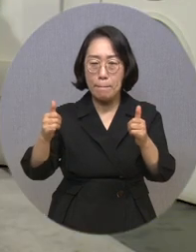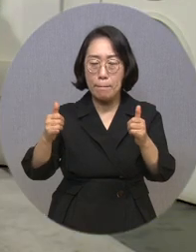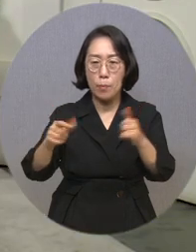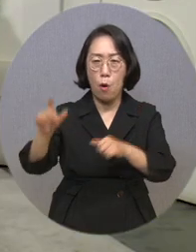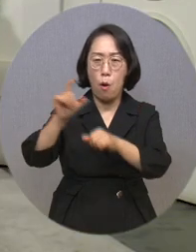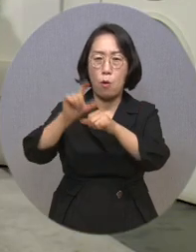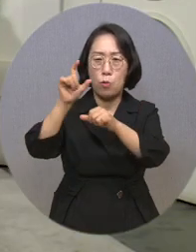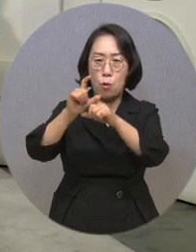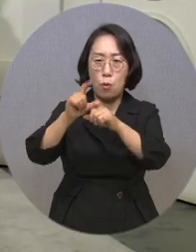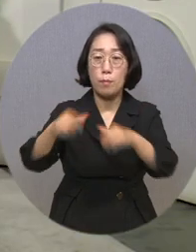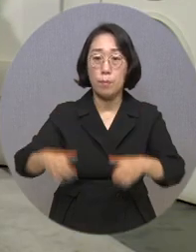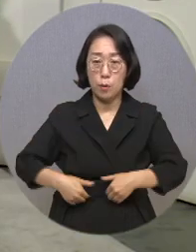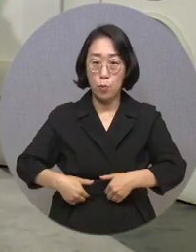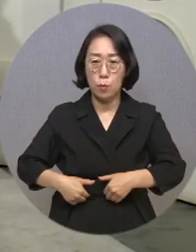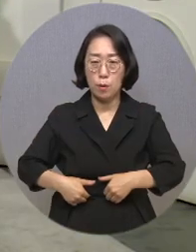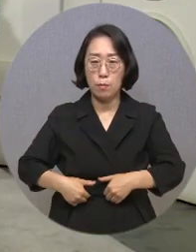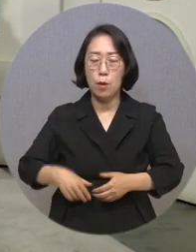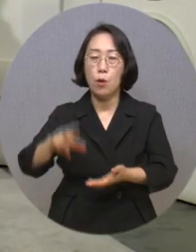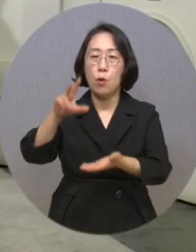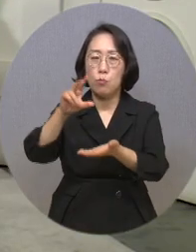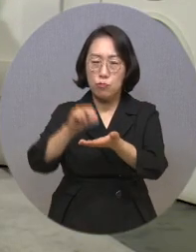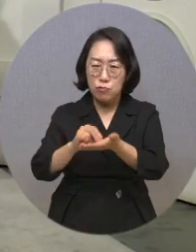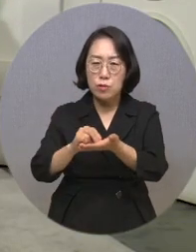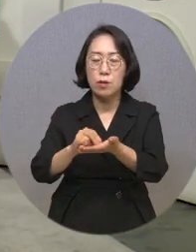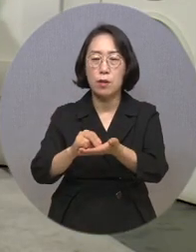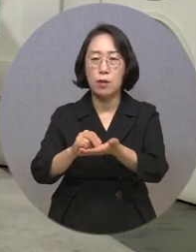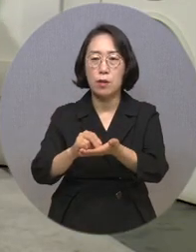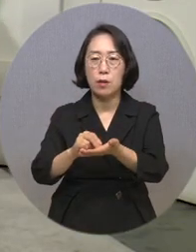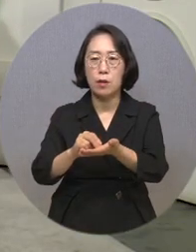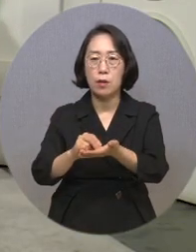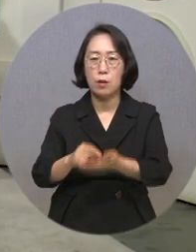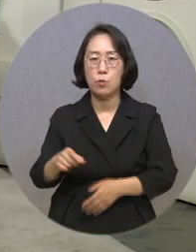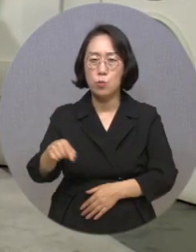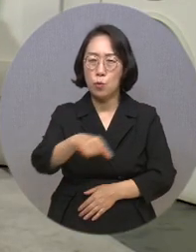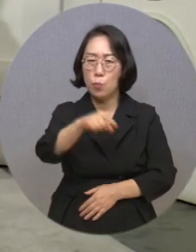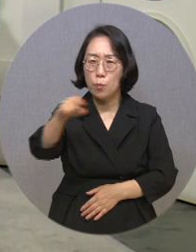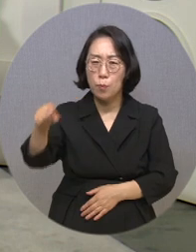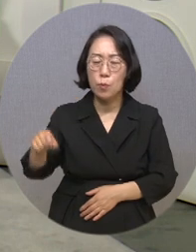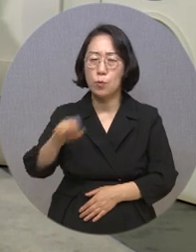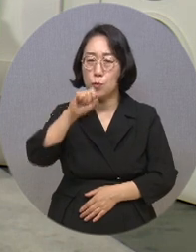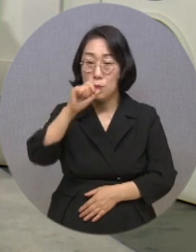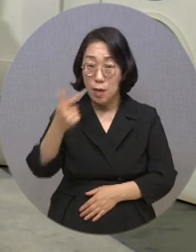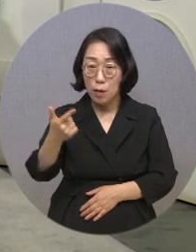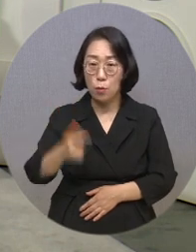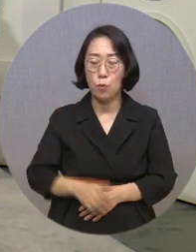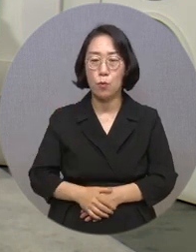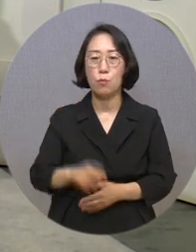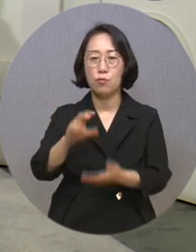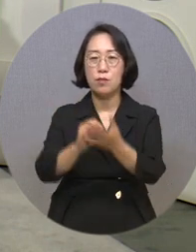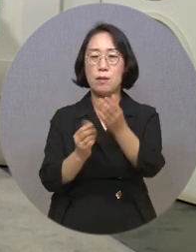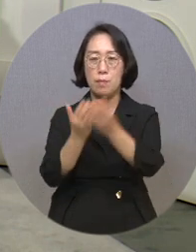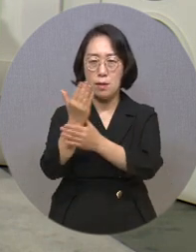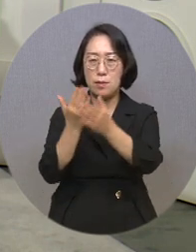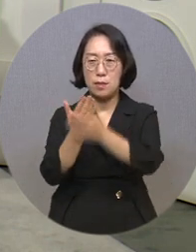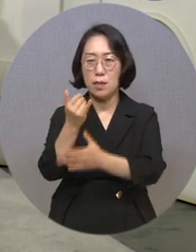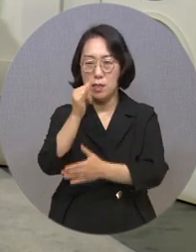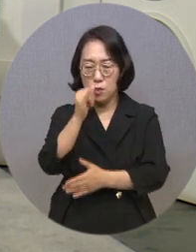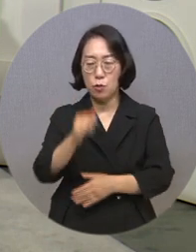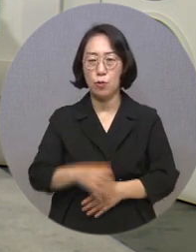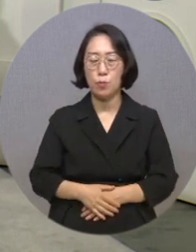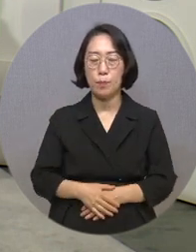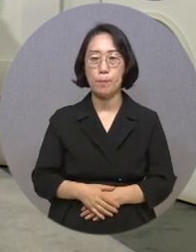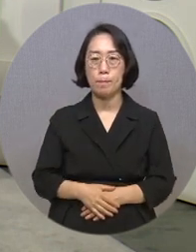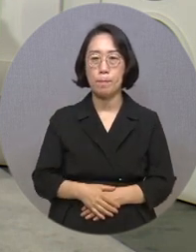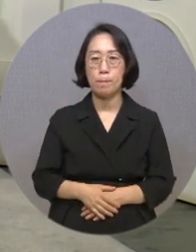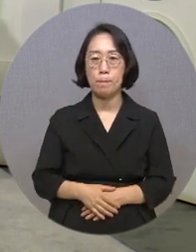보니까 문제가 참 시장이 참 아주 흐려지고 조금 문제가 많아요. 아, 제가 보기에도.